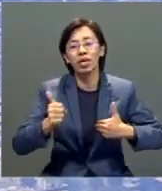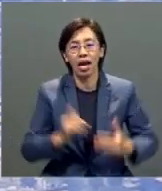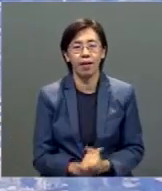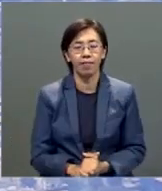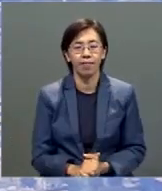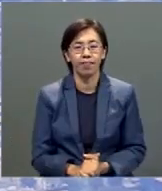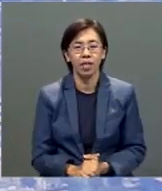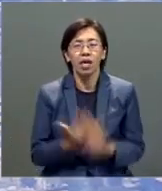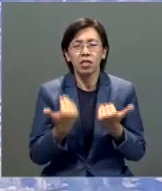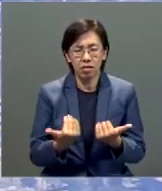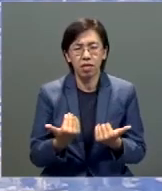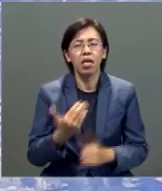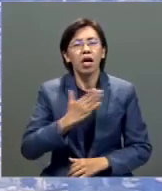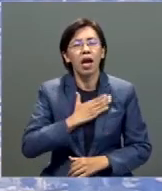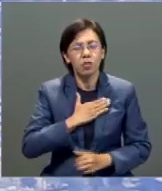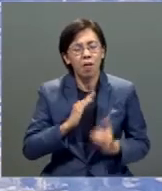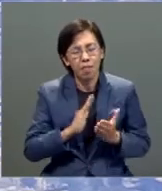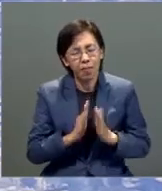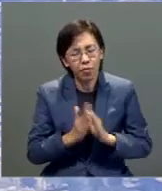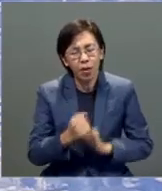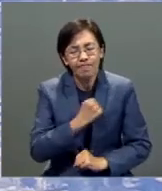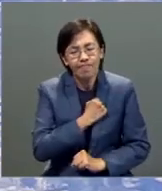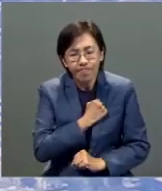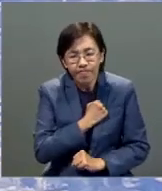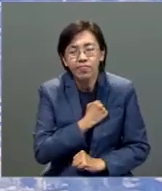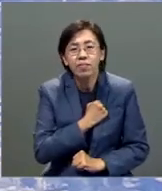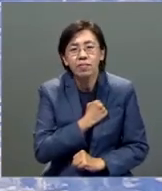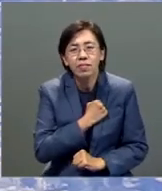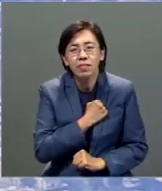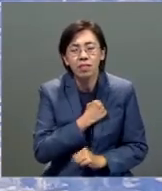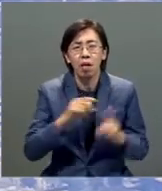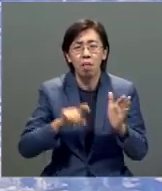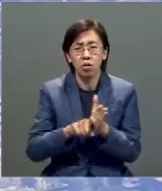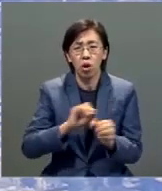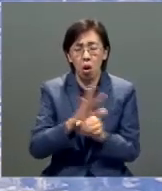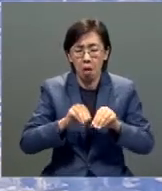วันนี้เราต้องอยู่กันในภาวะการที่จะต้องเผชิญกับไวรัส